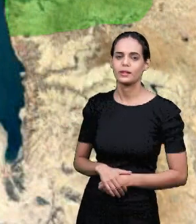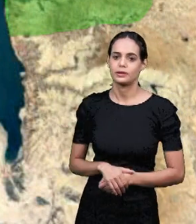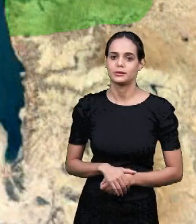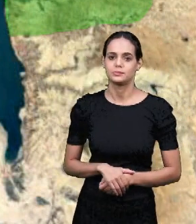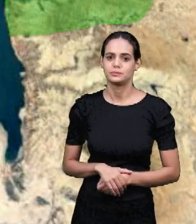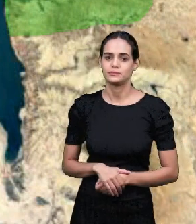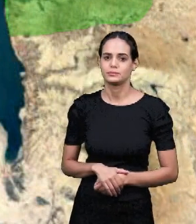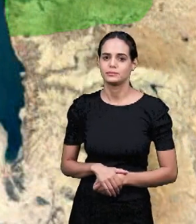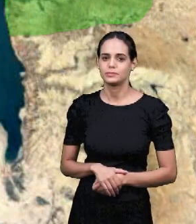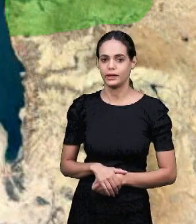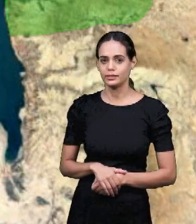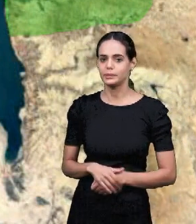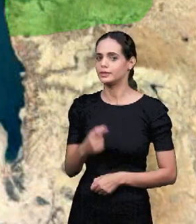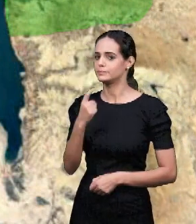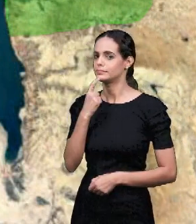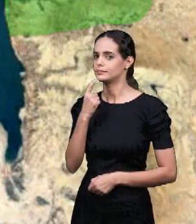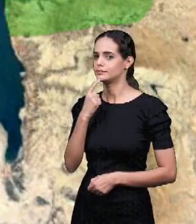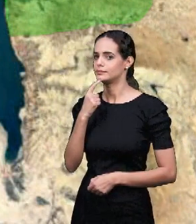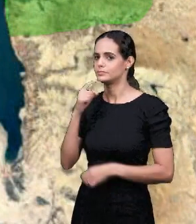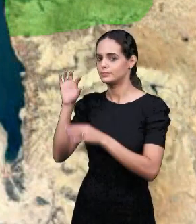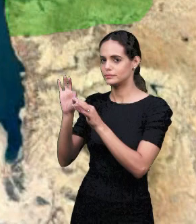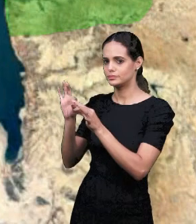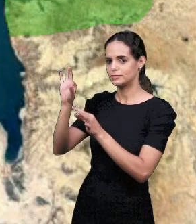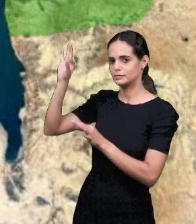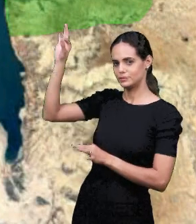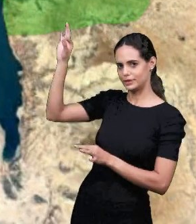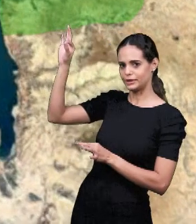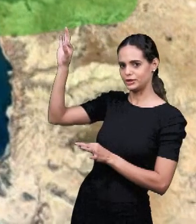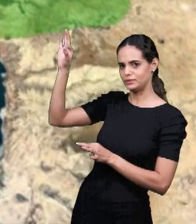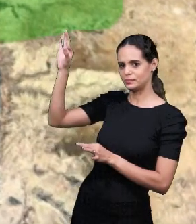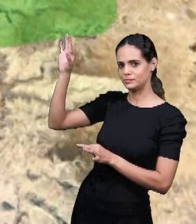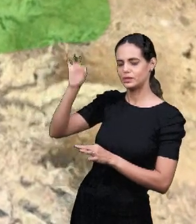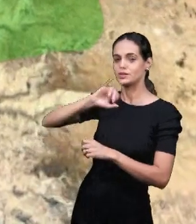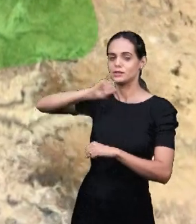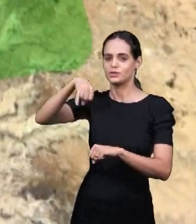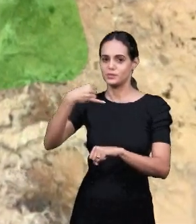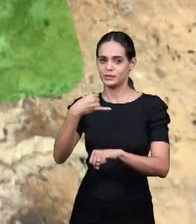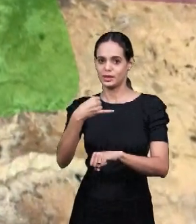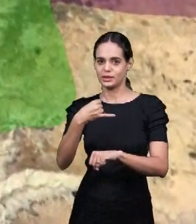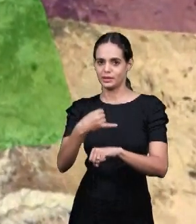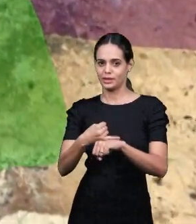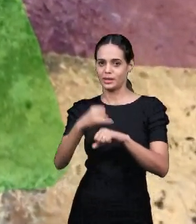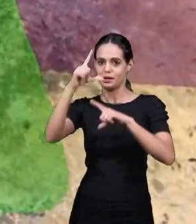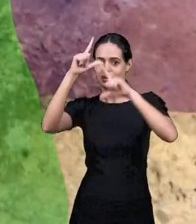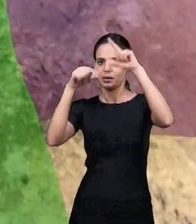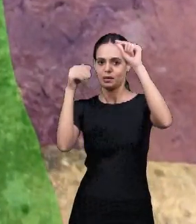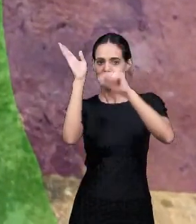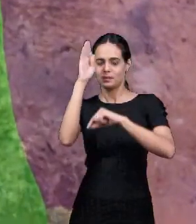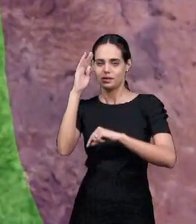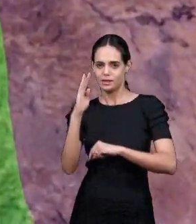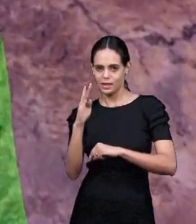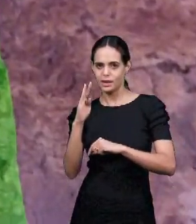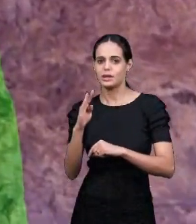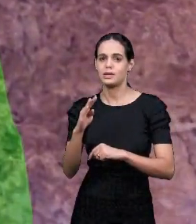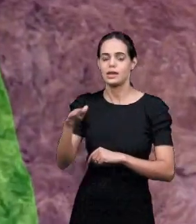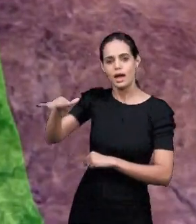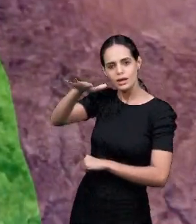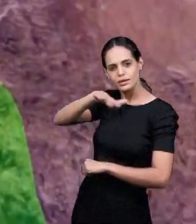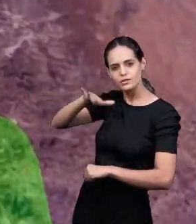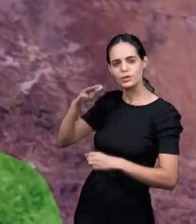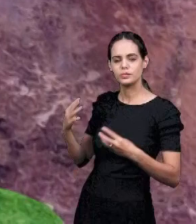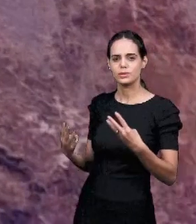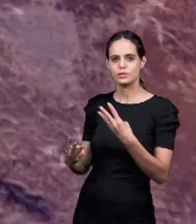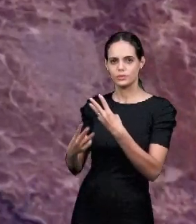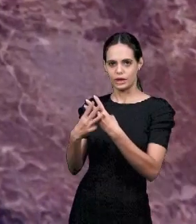d'oiseau. através das estradas. Identificamos ali Jerusalém, Donc, Belém, Jérusalem, toda a região da Belém, Judéia. nous identifions sur la Agora nos carte dans cette région de aproximamos la Judée. aqui